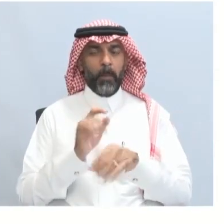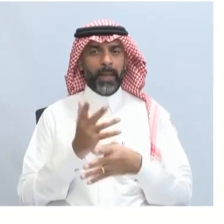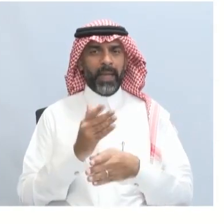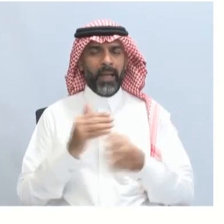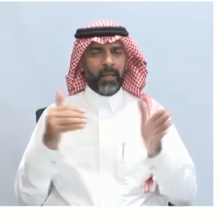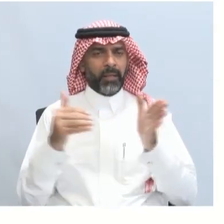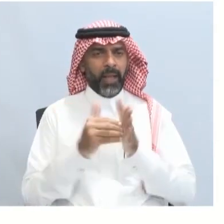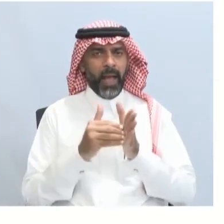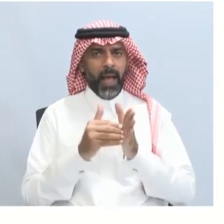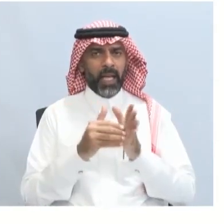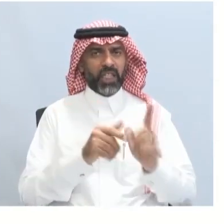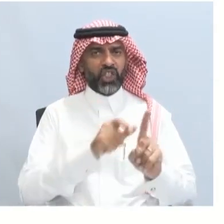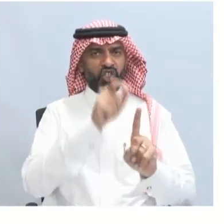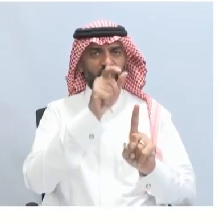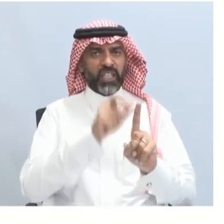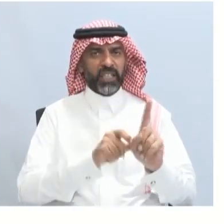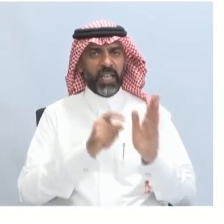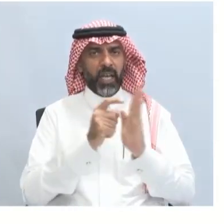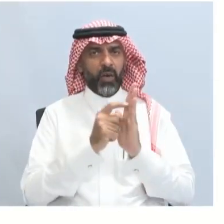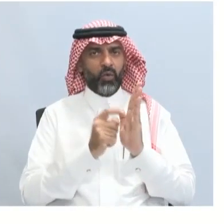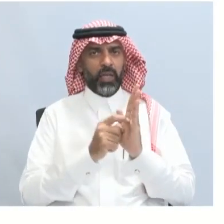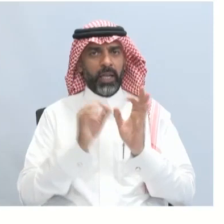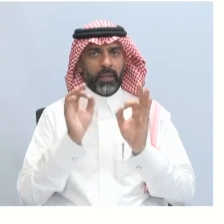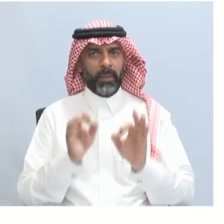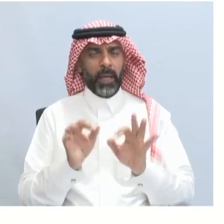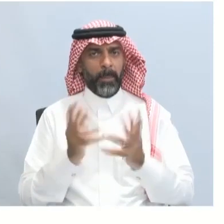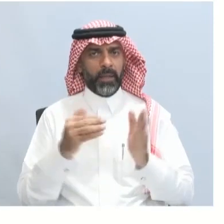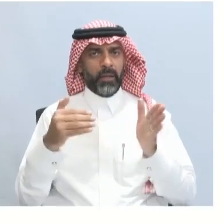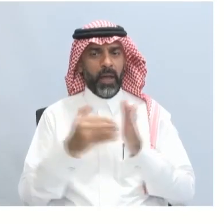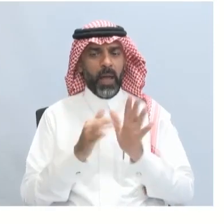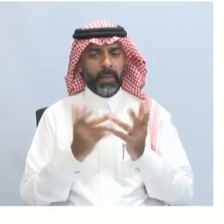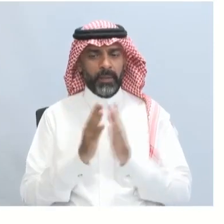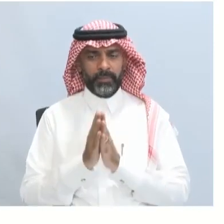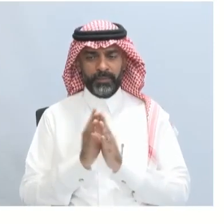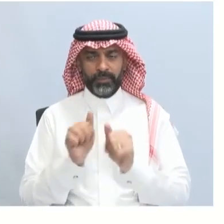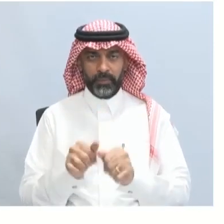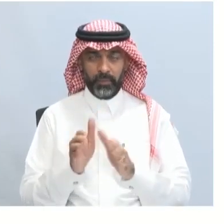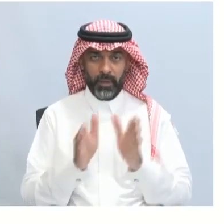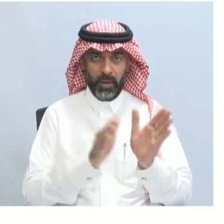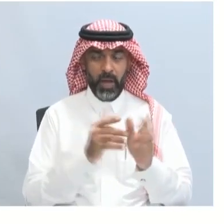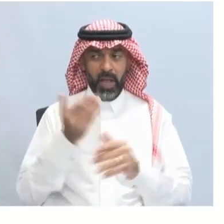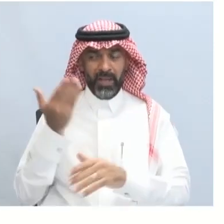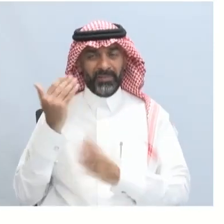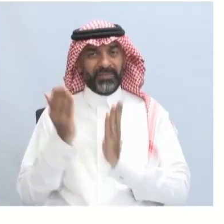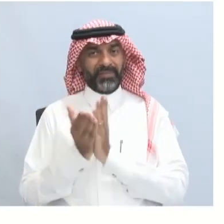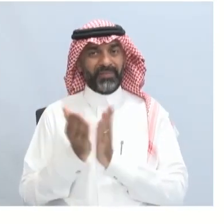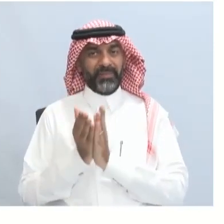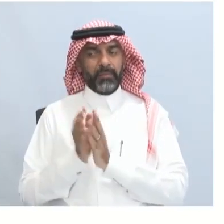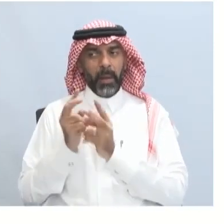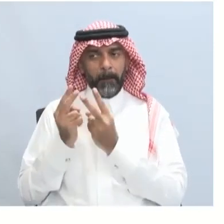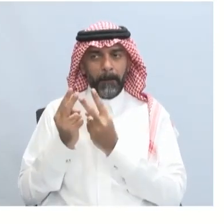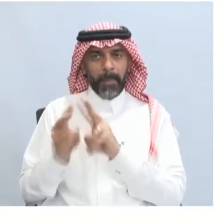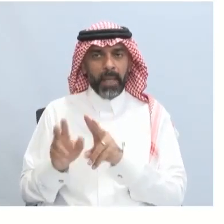انتهاء الشخصيه القانونيه الطبيعيه هنا بعد ان بينا بدء